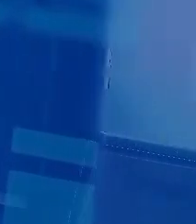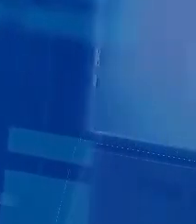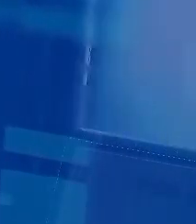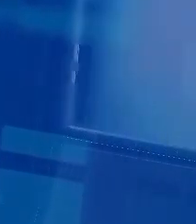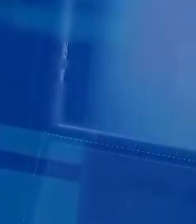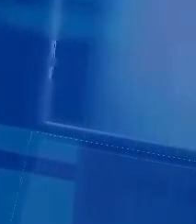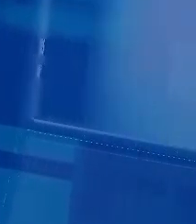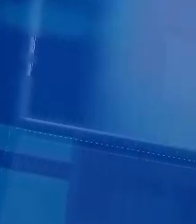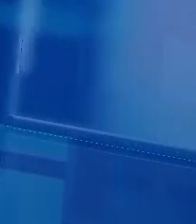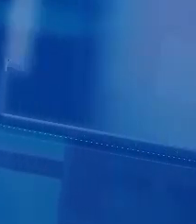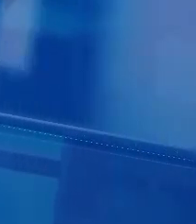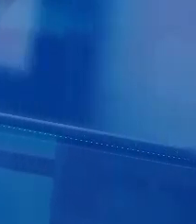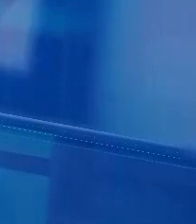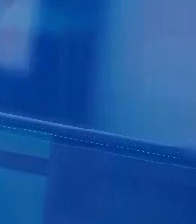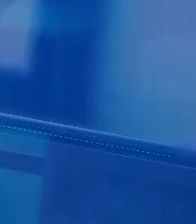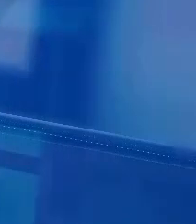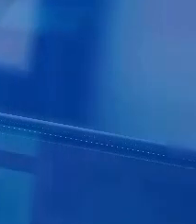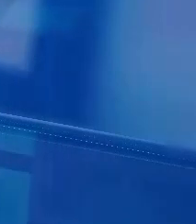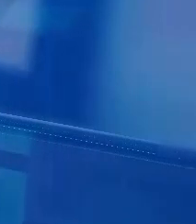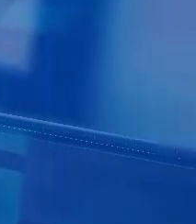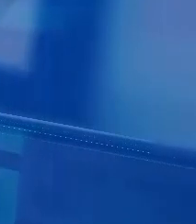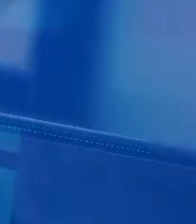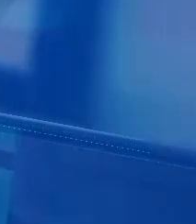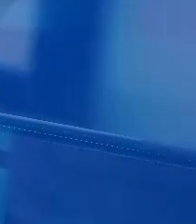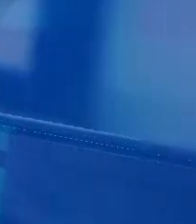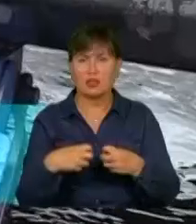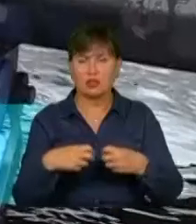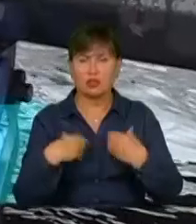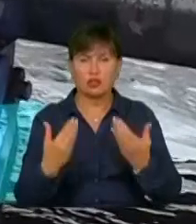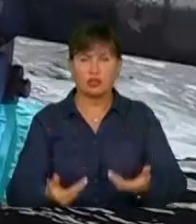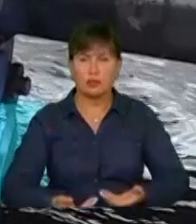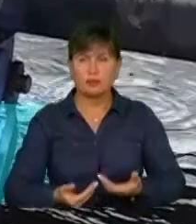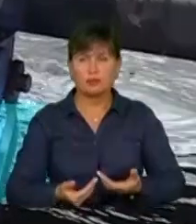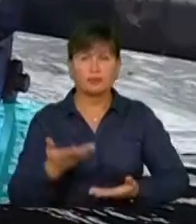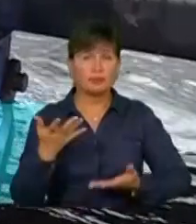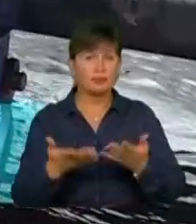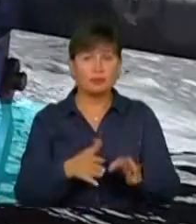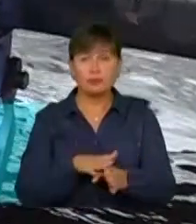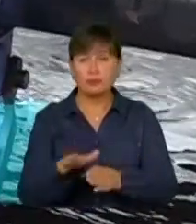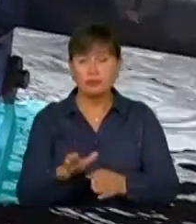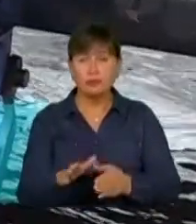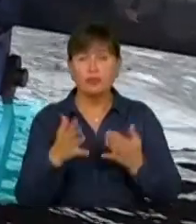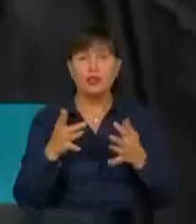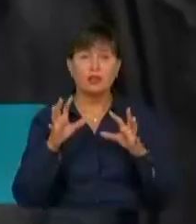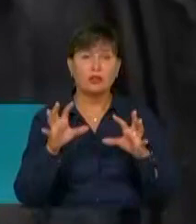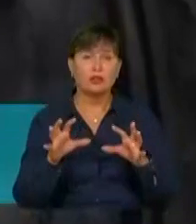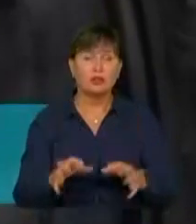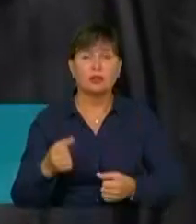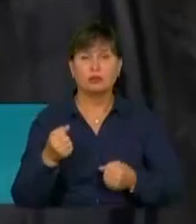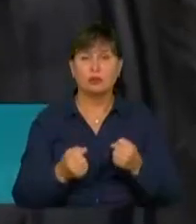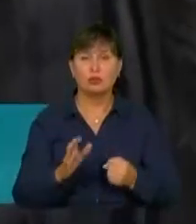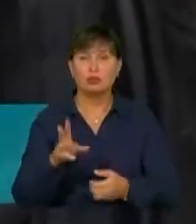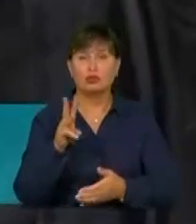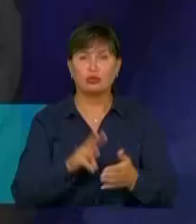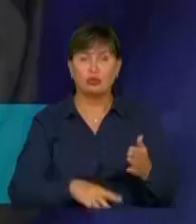машина обязательно должна быть укомплектована зимними резинами шин. В случае несоблюдения требований законодательства автолюбителей ждет